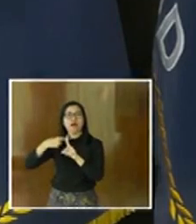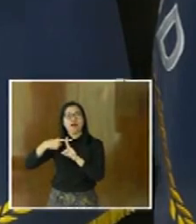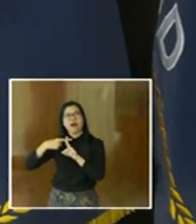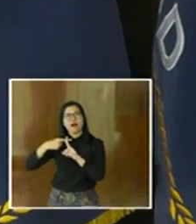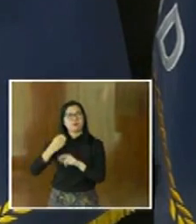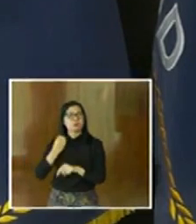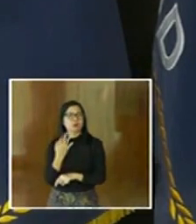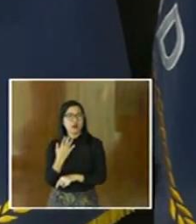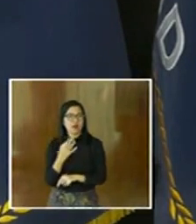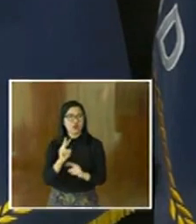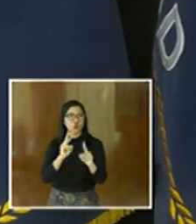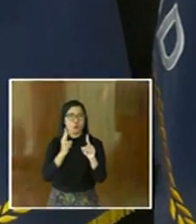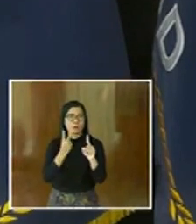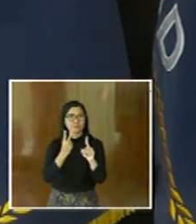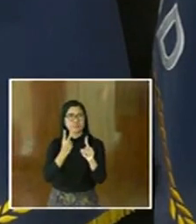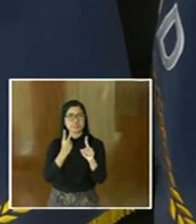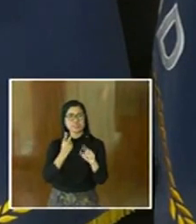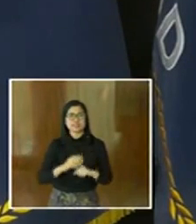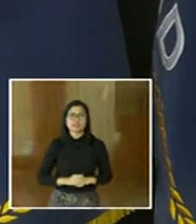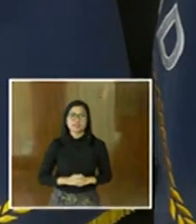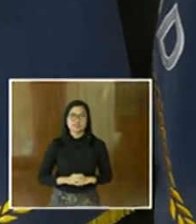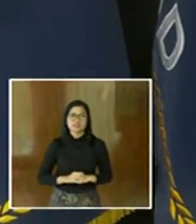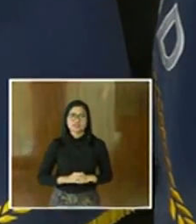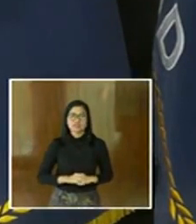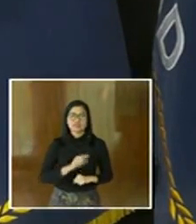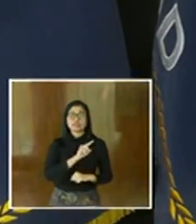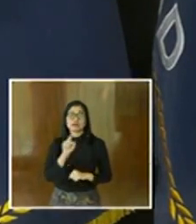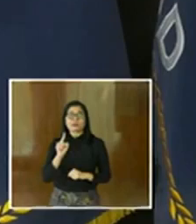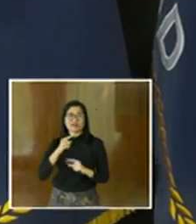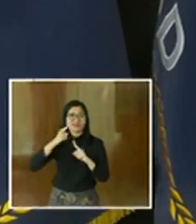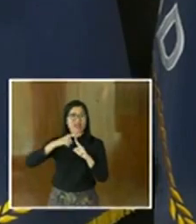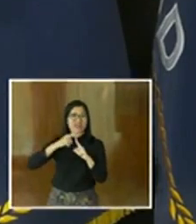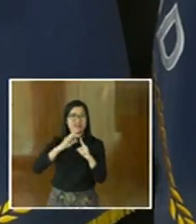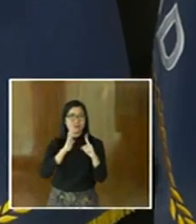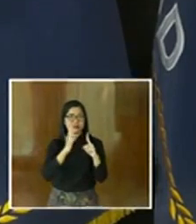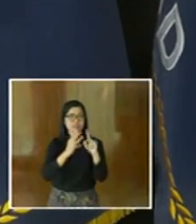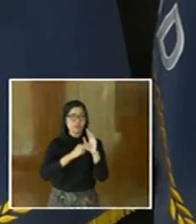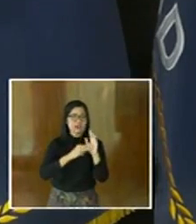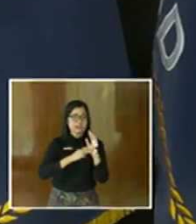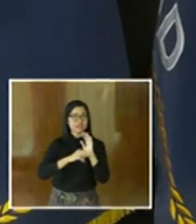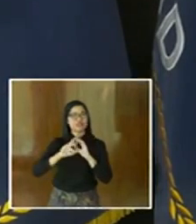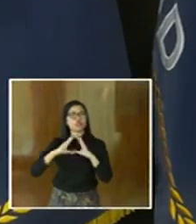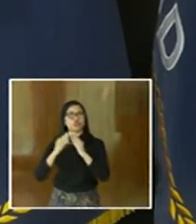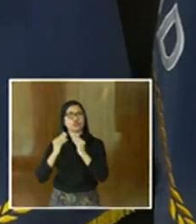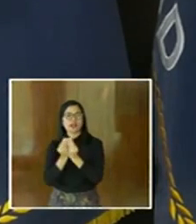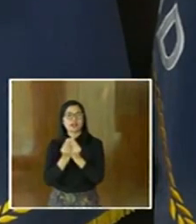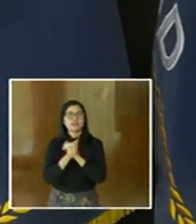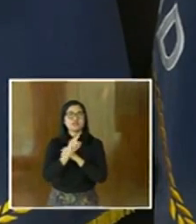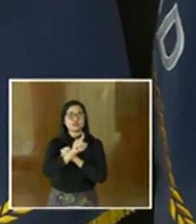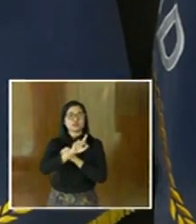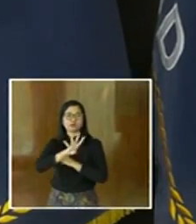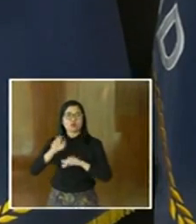Hai sebanyak 12 kasus sehingga sampai dengan tanggal 15 menjadi 146 kasus